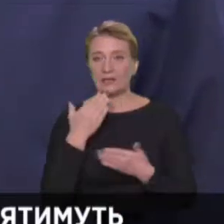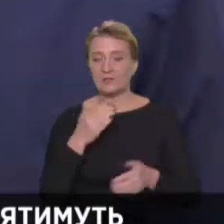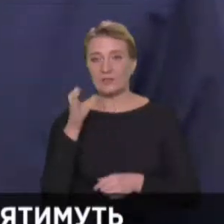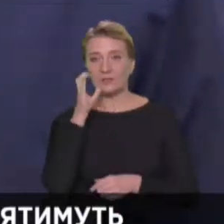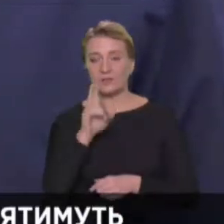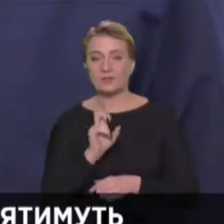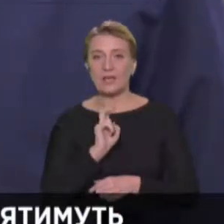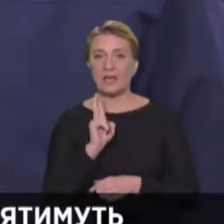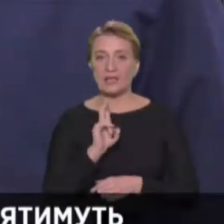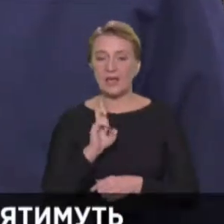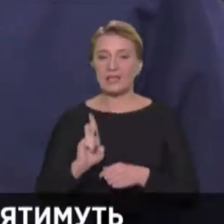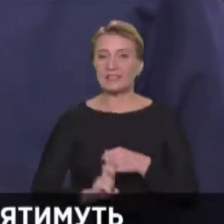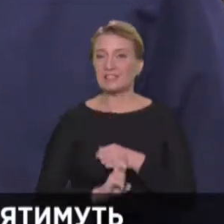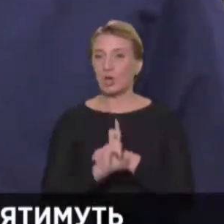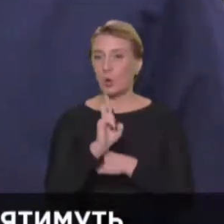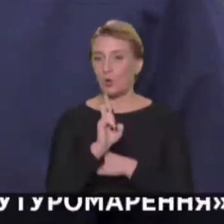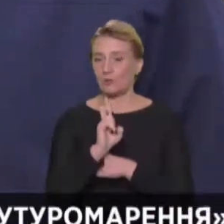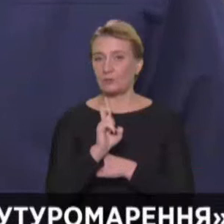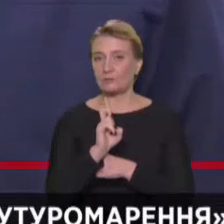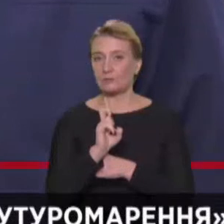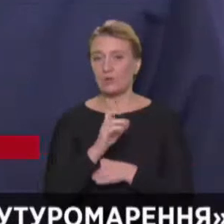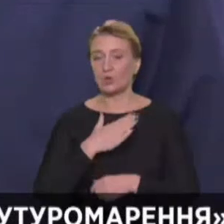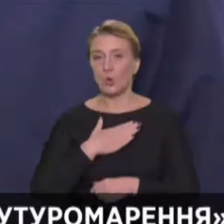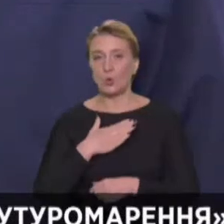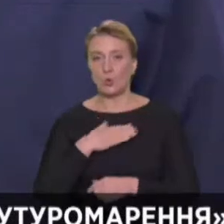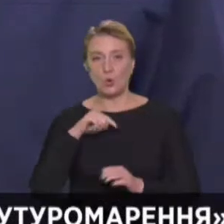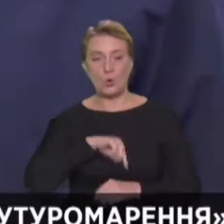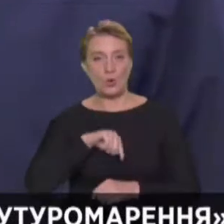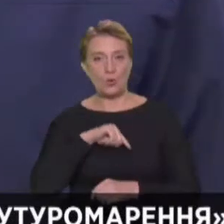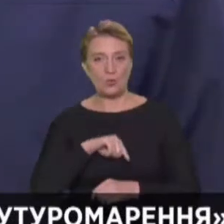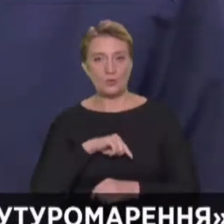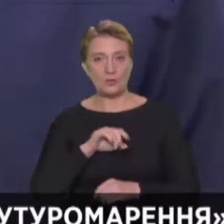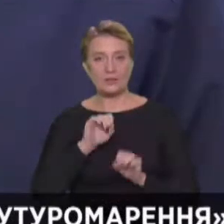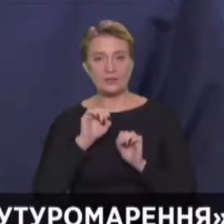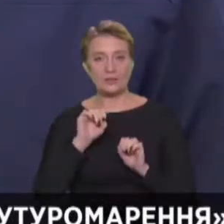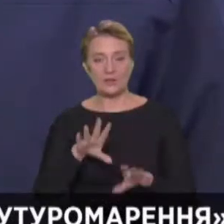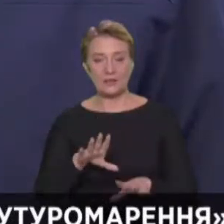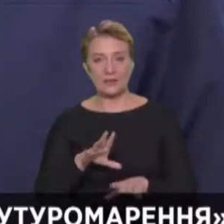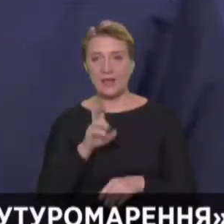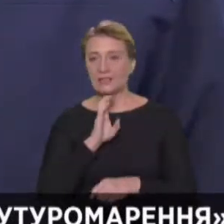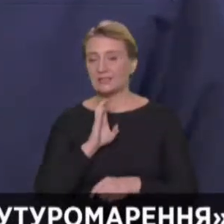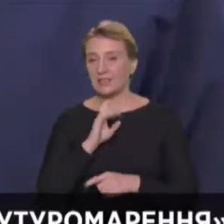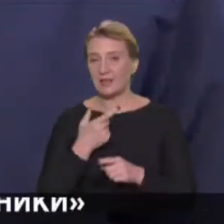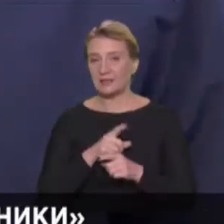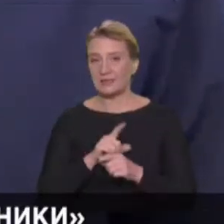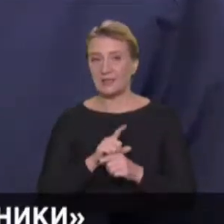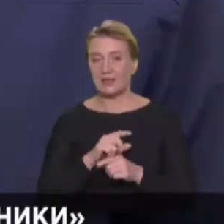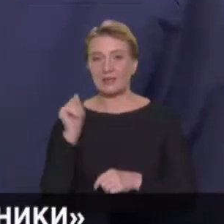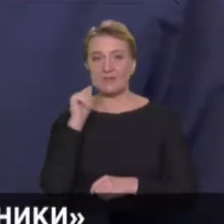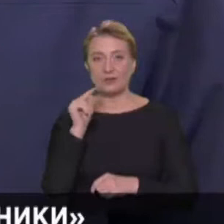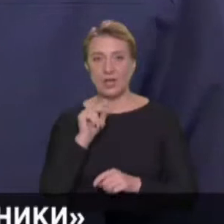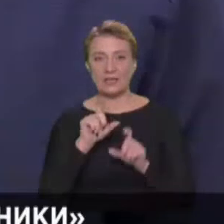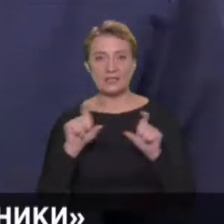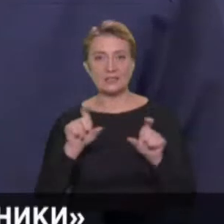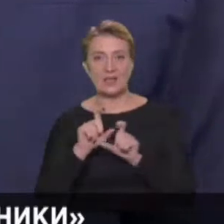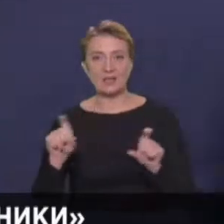як церковного духовного? Його, звичайно, давали в християнських навчальних закладах, відповідно препарувавши і